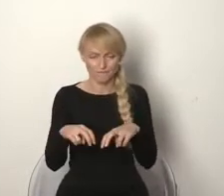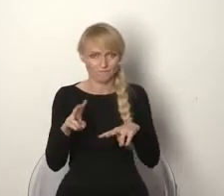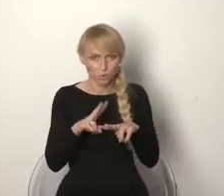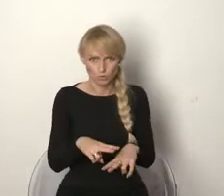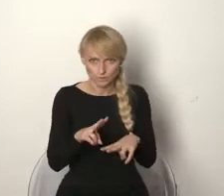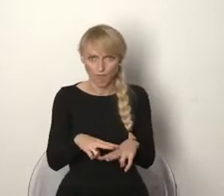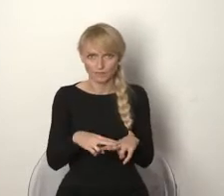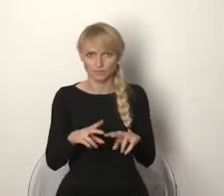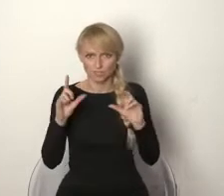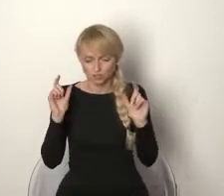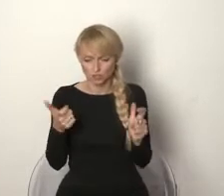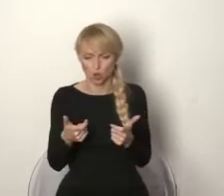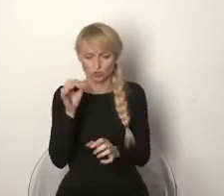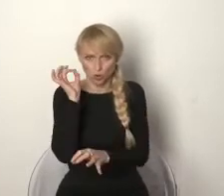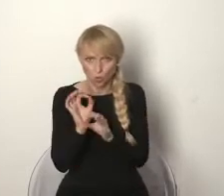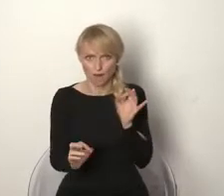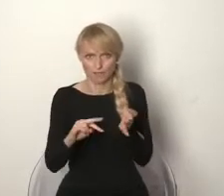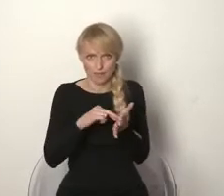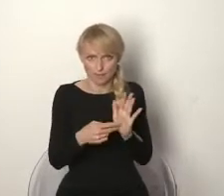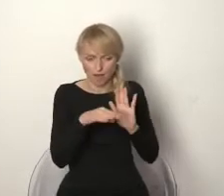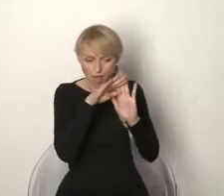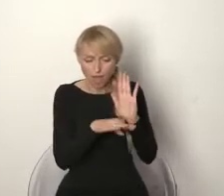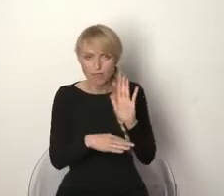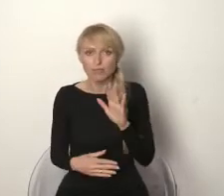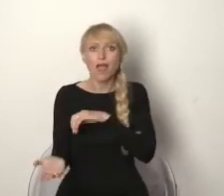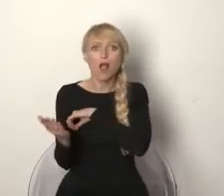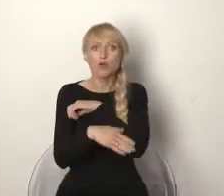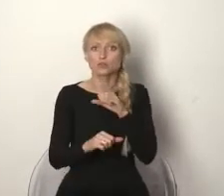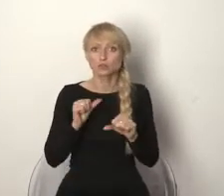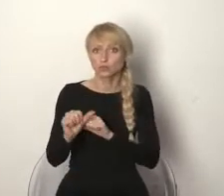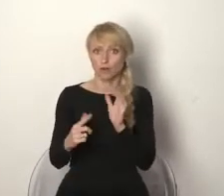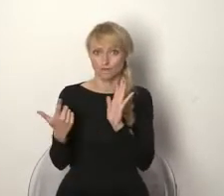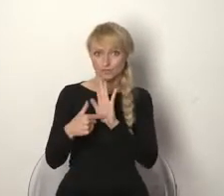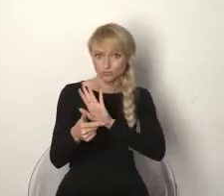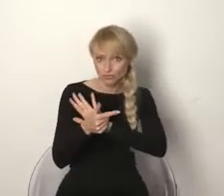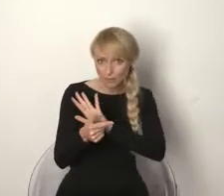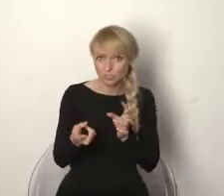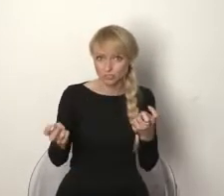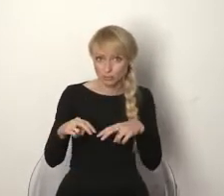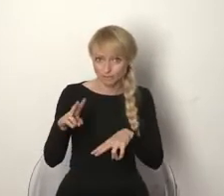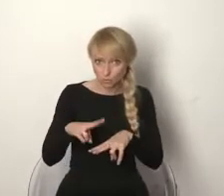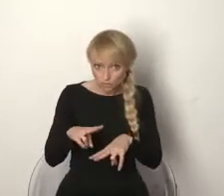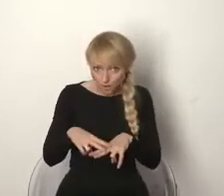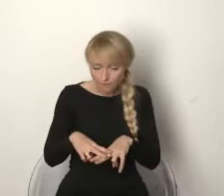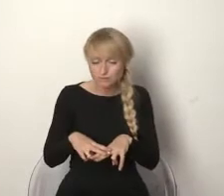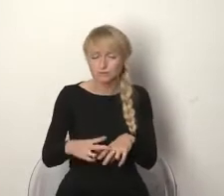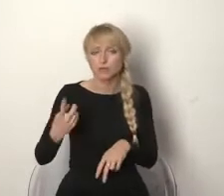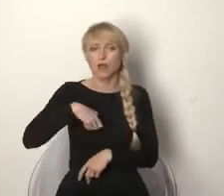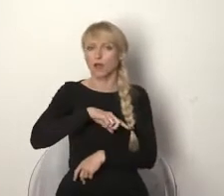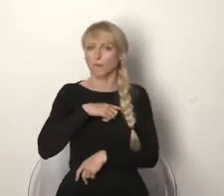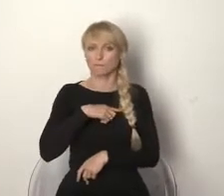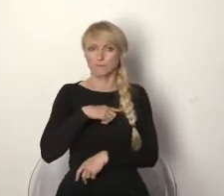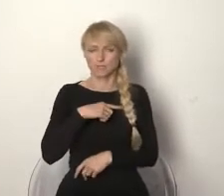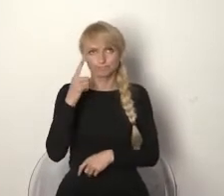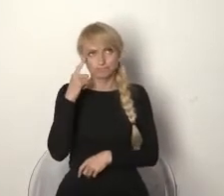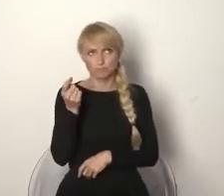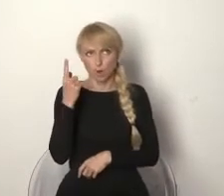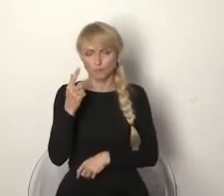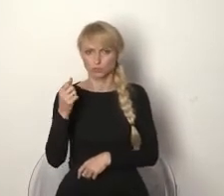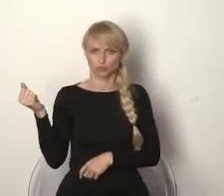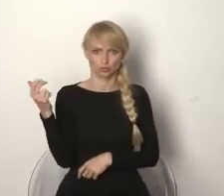bardziej ukierunkować. I pod koniec 2017 roku powstała fundacja i w zasadzie przyjęliśmy sobie takie trzy główne kierunki naszych